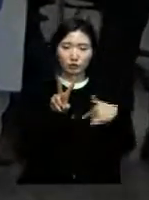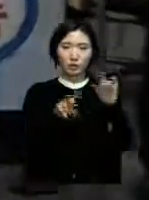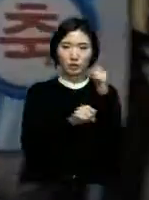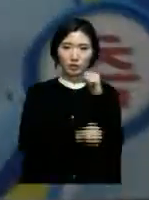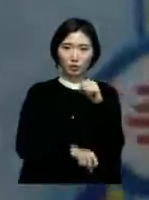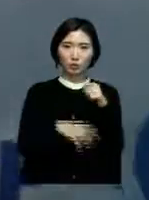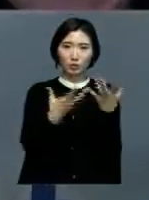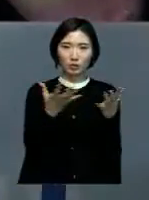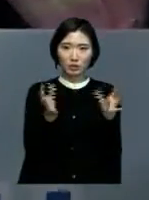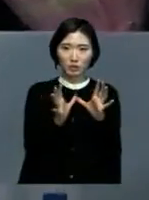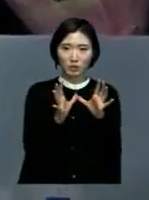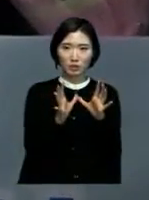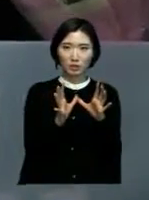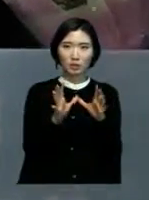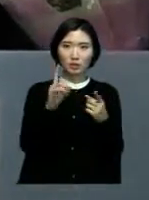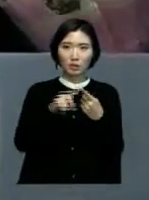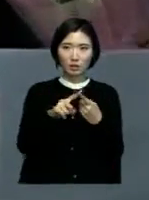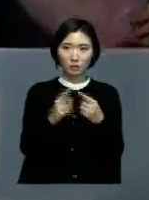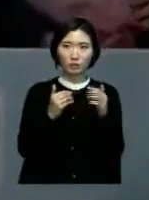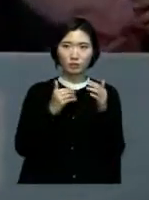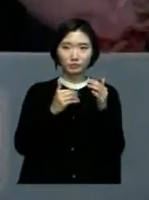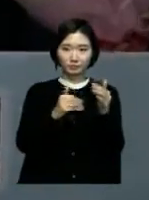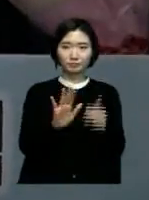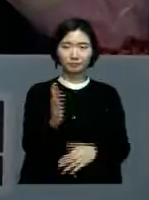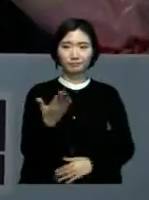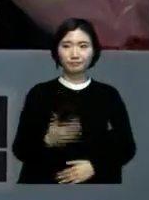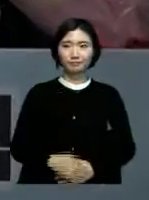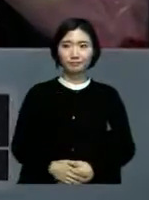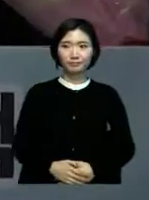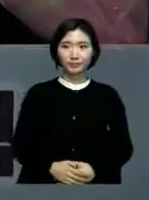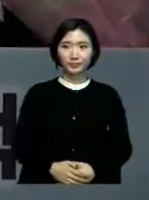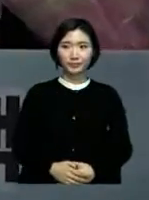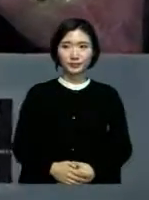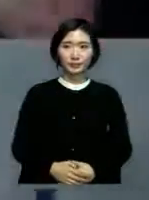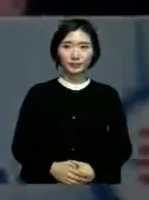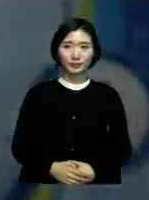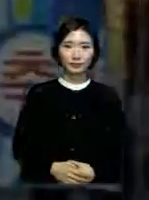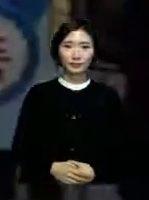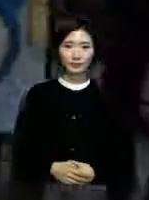기초자치단체를 대상으로 진행했습니다. 딜라이브 서울경기 케이블TV 오용석입니다.